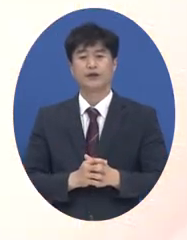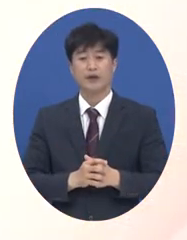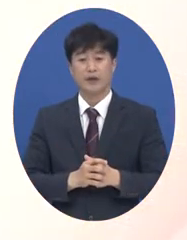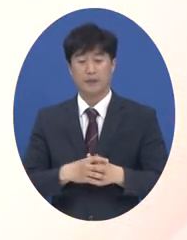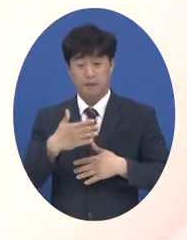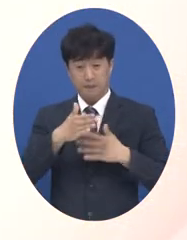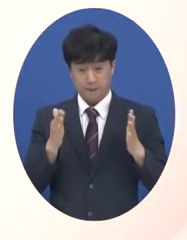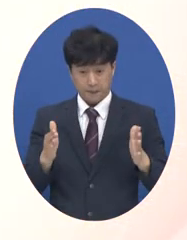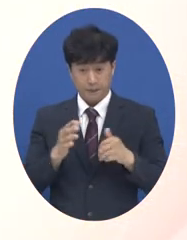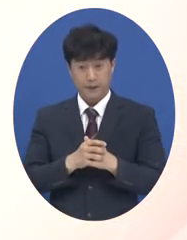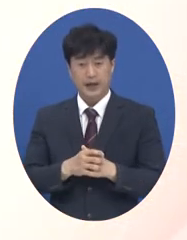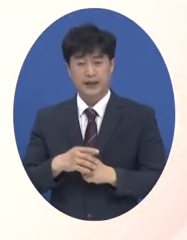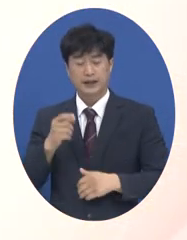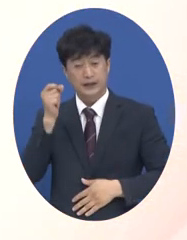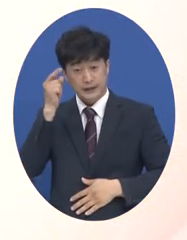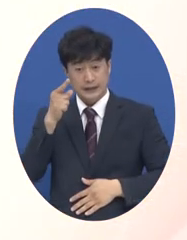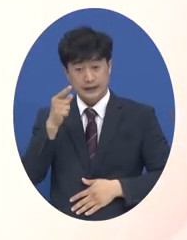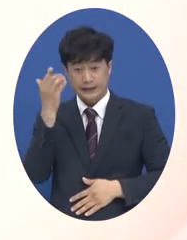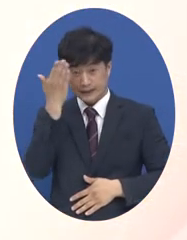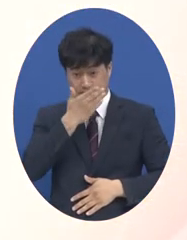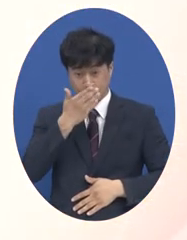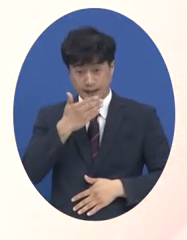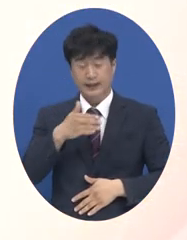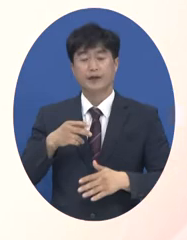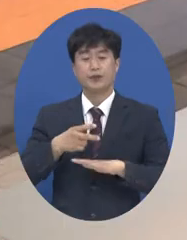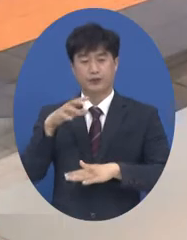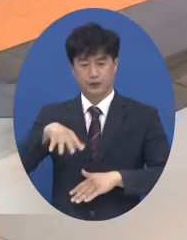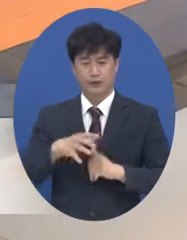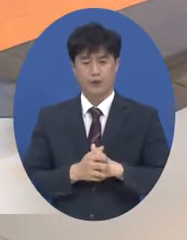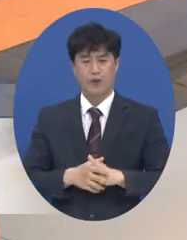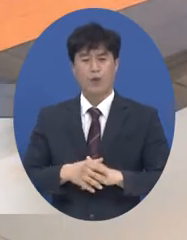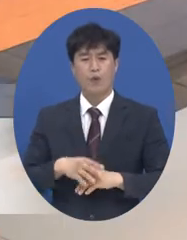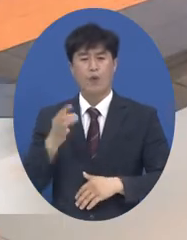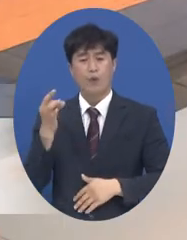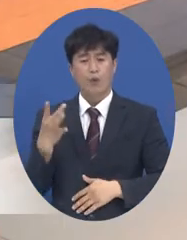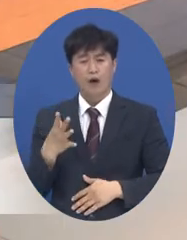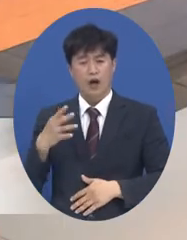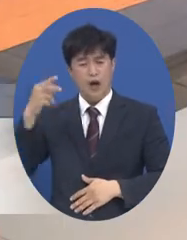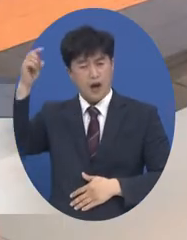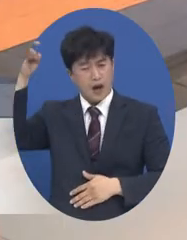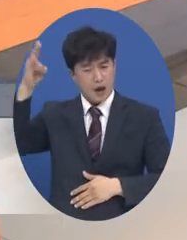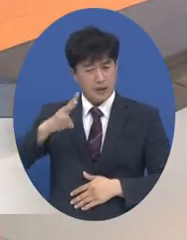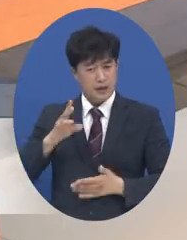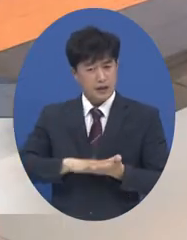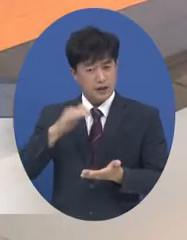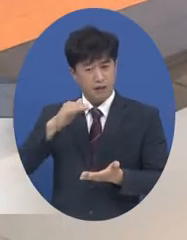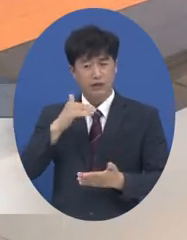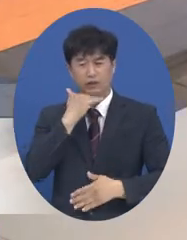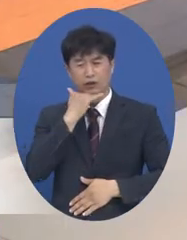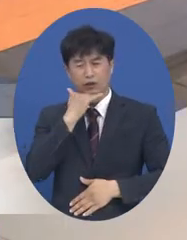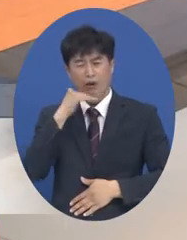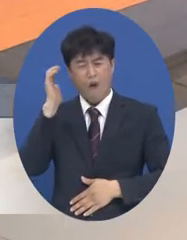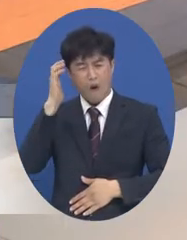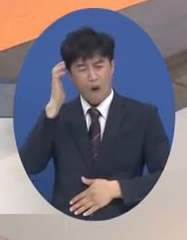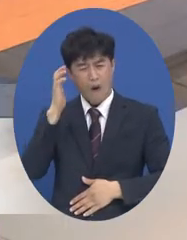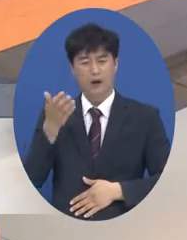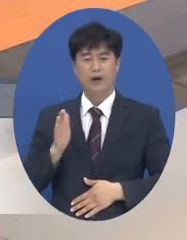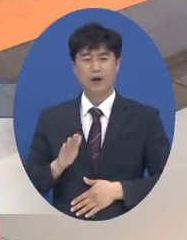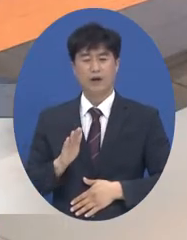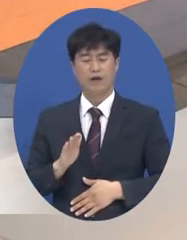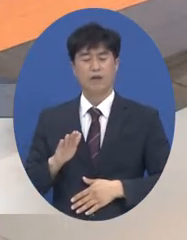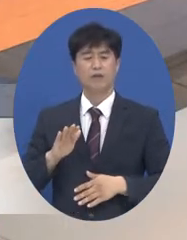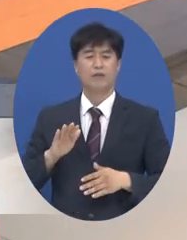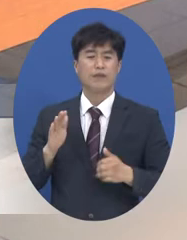일명 스마트 클린 정류장입니다. 원래 우리가 햇빛이 되게 뜨거워가지고 기다리고 있기가 되게 곤란했거든요. 그래서